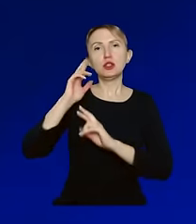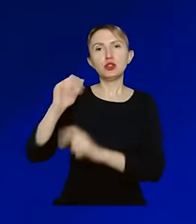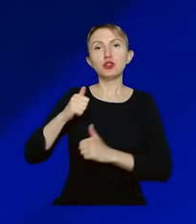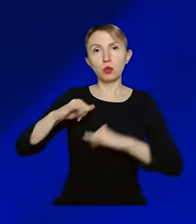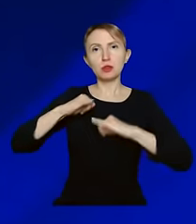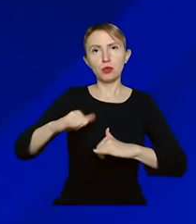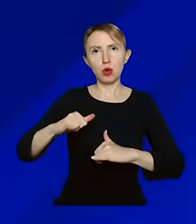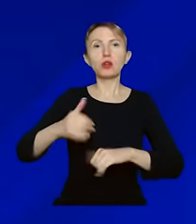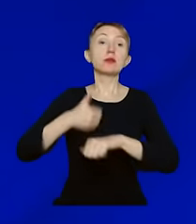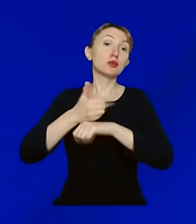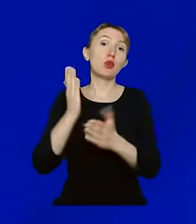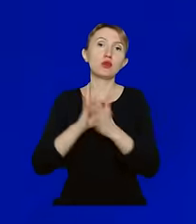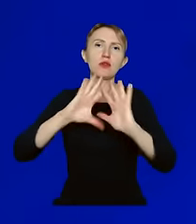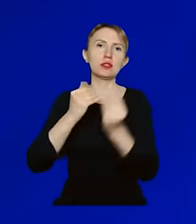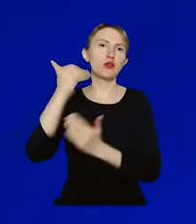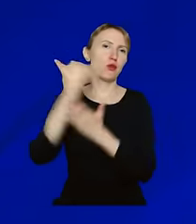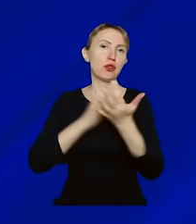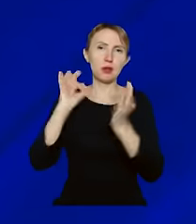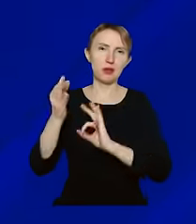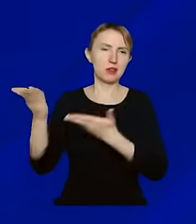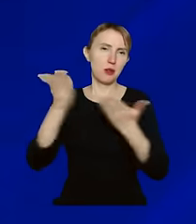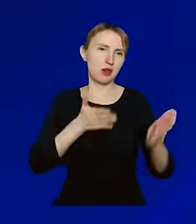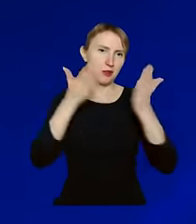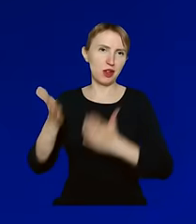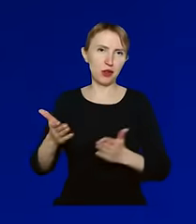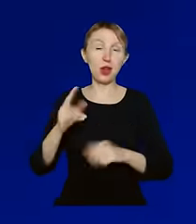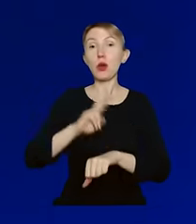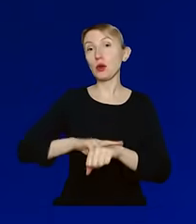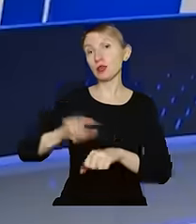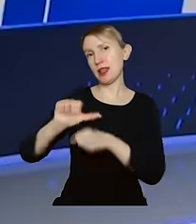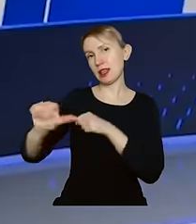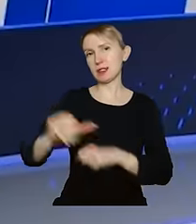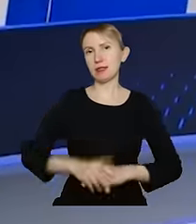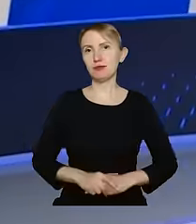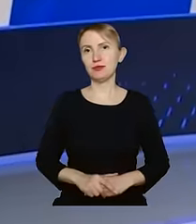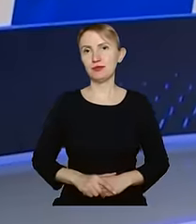i to wszystko w tym serwisie. Zapraszam na kolejny o godzinie 11.